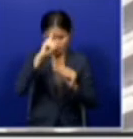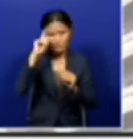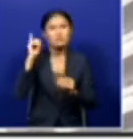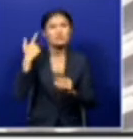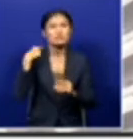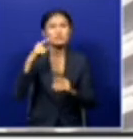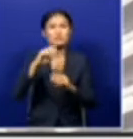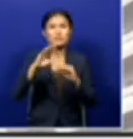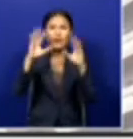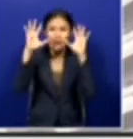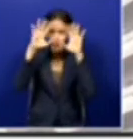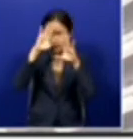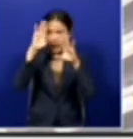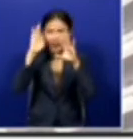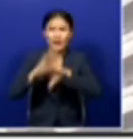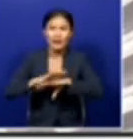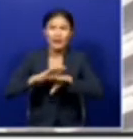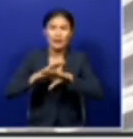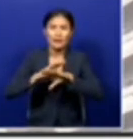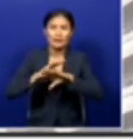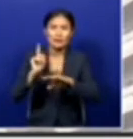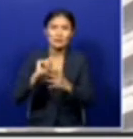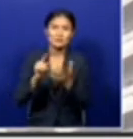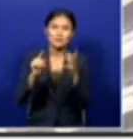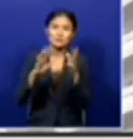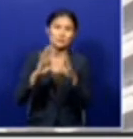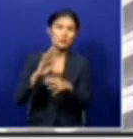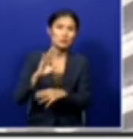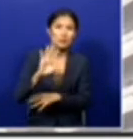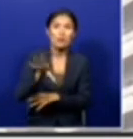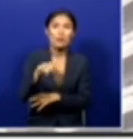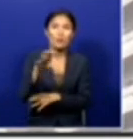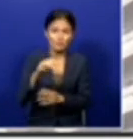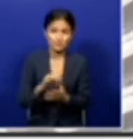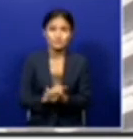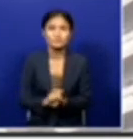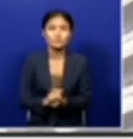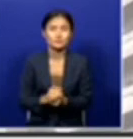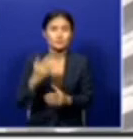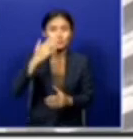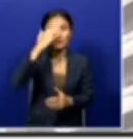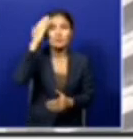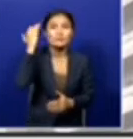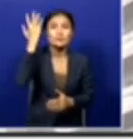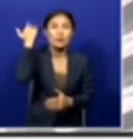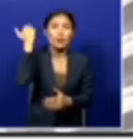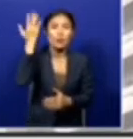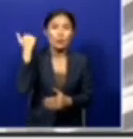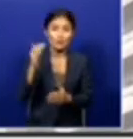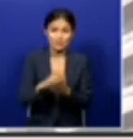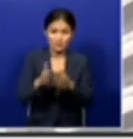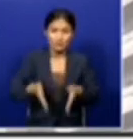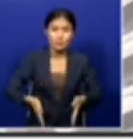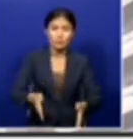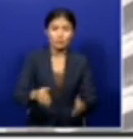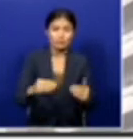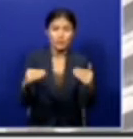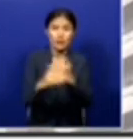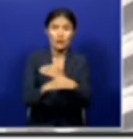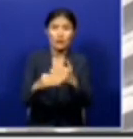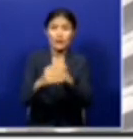กท่านประธานฟังผมนะฮะเมื่อก่อนนะครับการก่อสร้างถนนลาดยางเนี่ยซึ่งเข